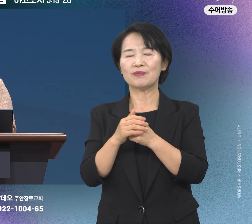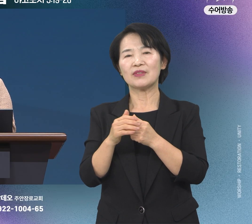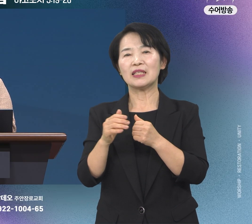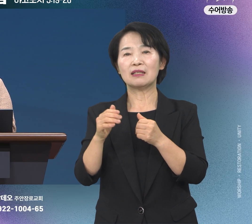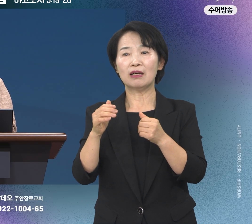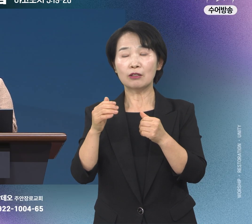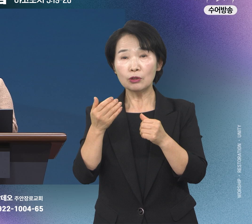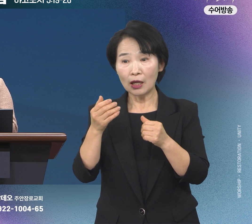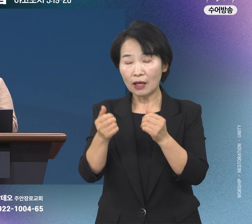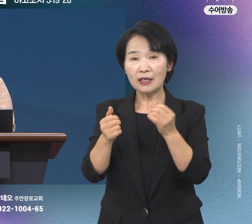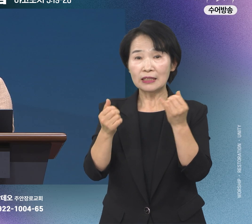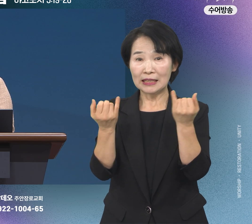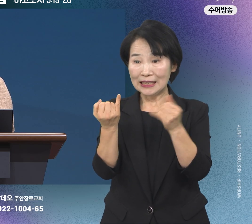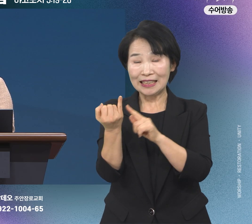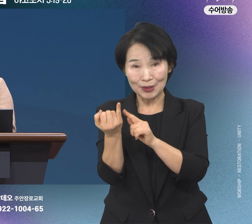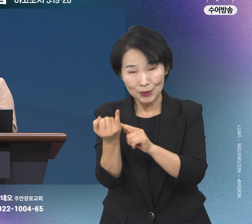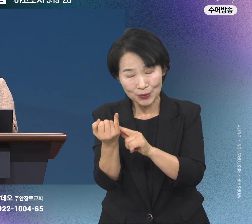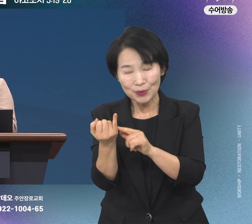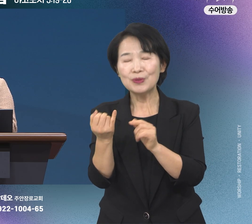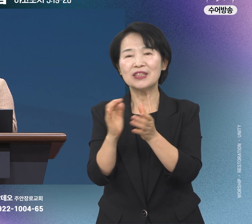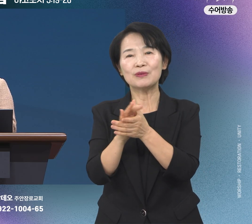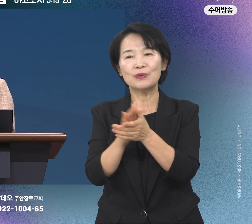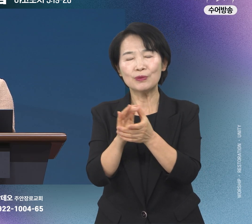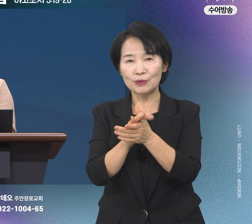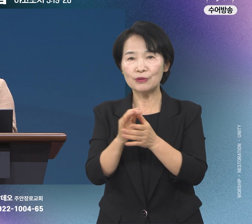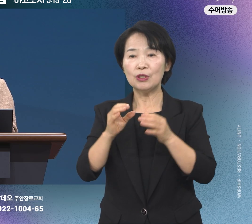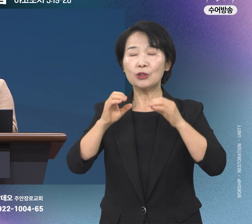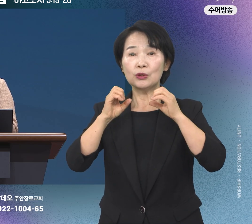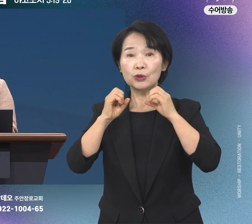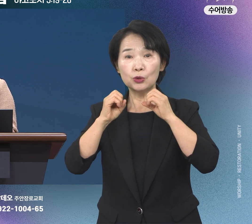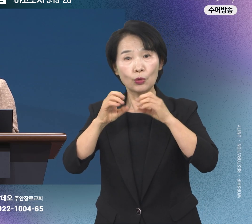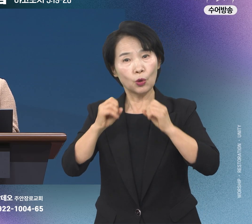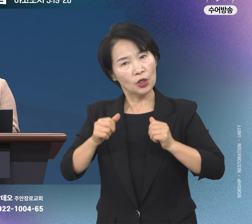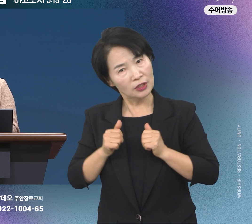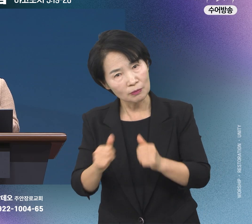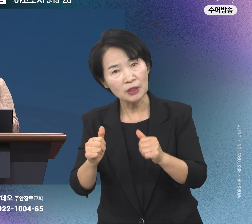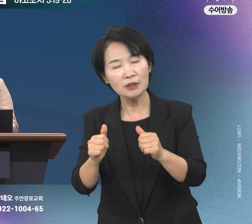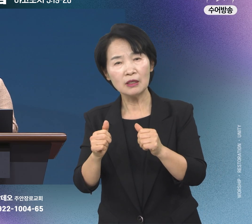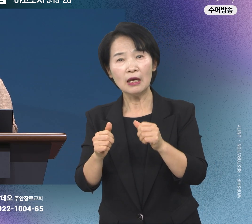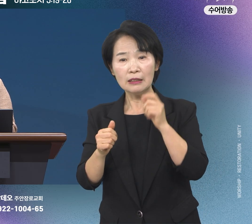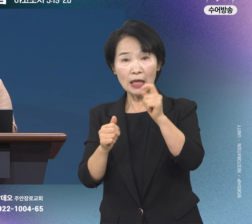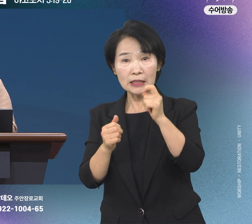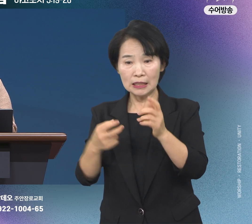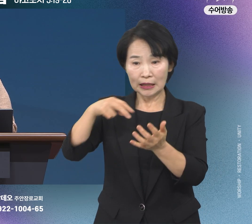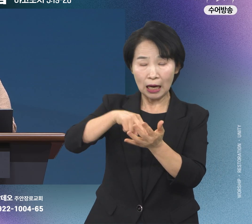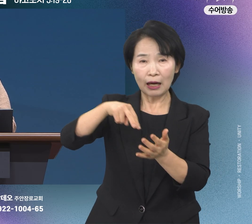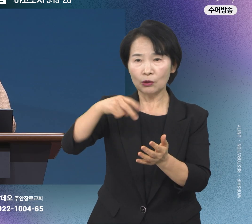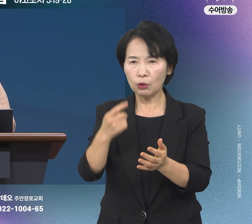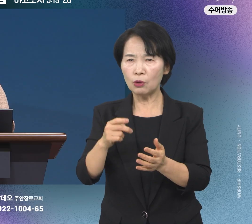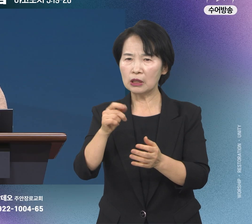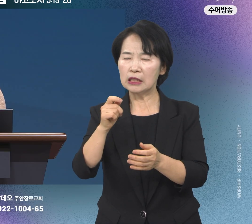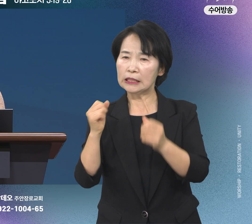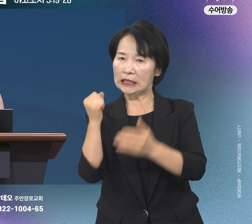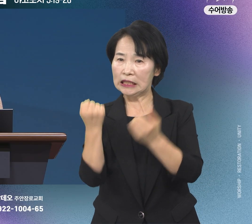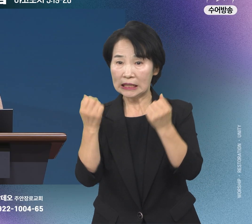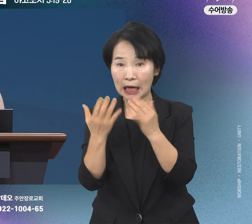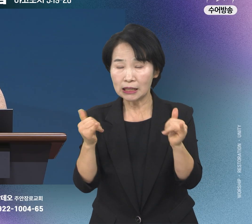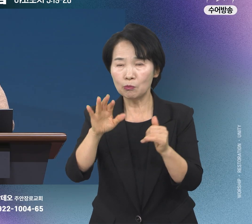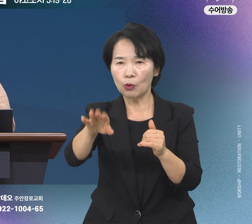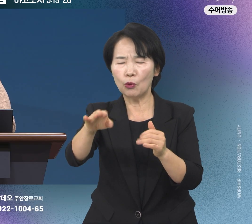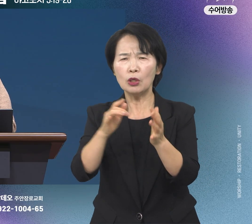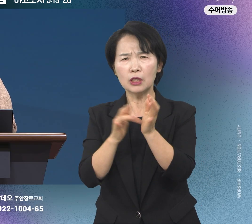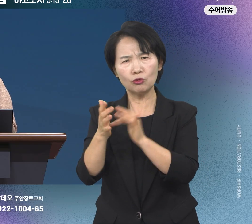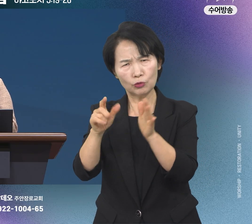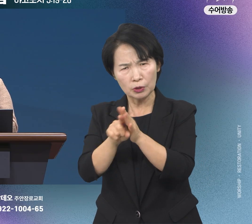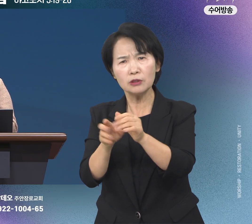택시를 타더라도 택시 기사님께 기사님 예수님 믿으세요? 예수님 믿으셔야 돼요 하던가,